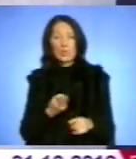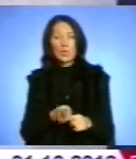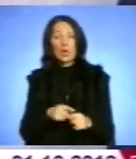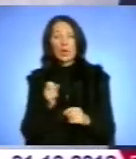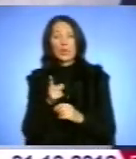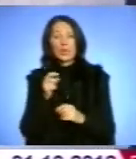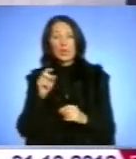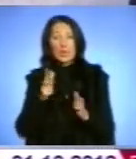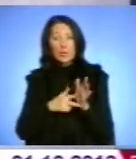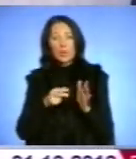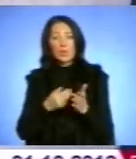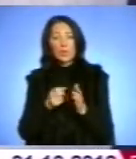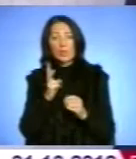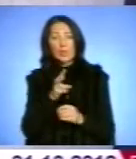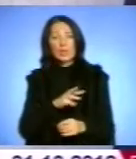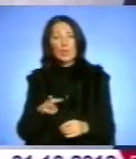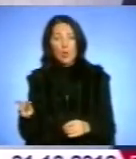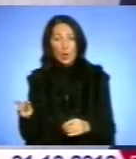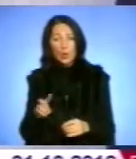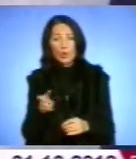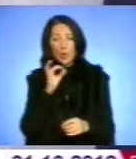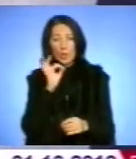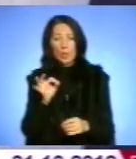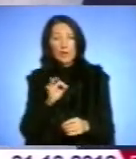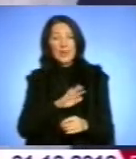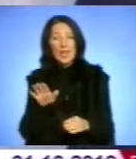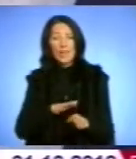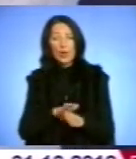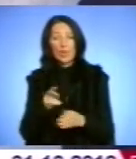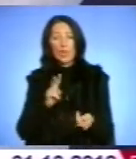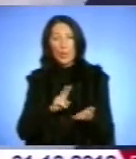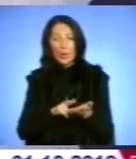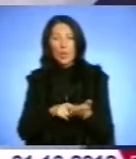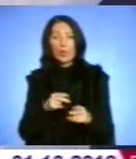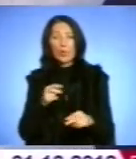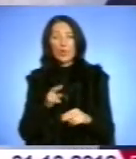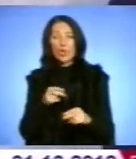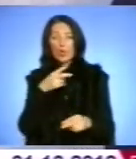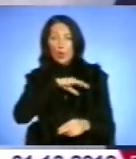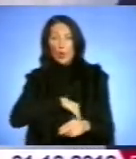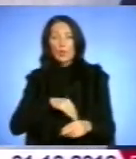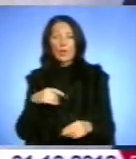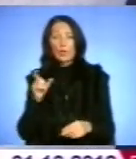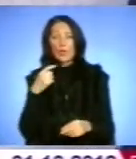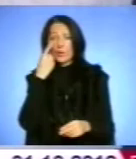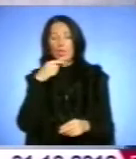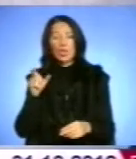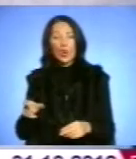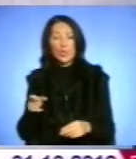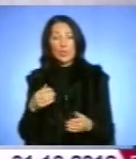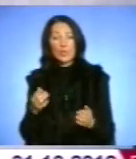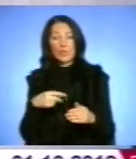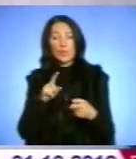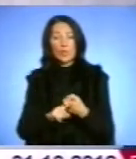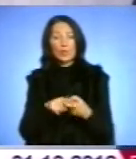майже 12 мільйонів, це місто Тернопіль, що сказав Сергій Віталійович, невиконання податку з доходів фізичних осіб. В зв'язку з цим обласний бюджет вже